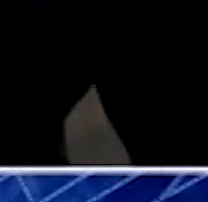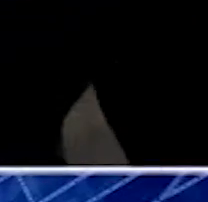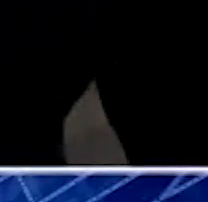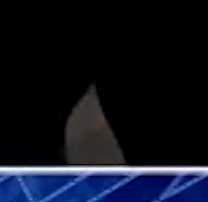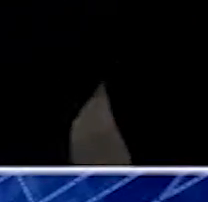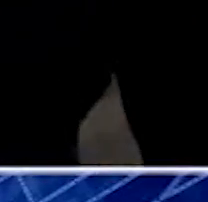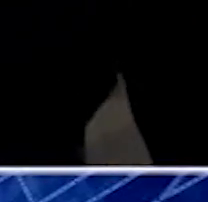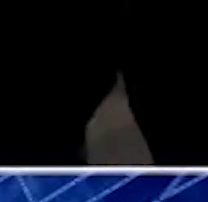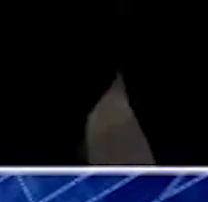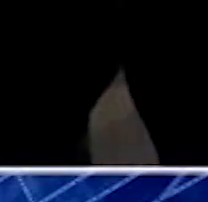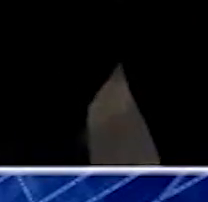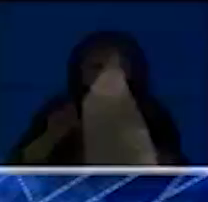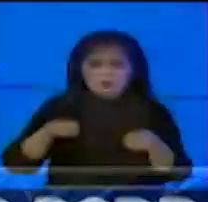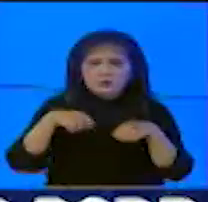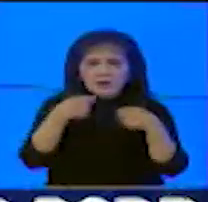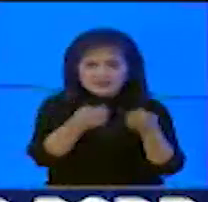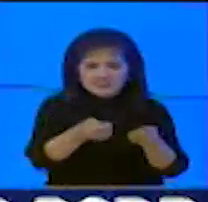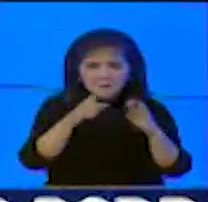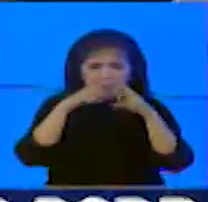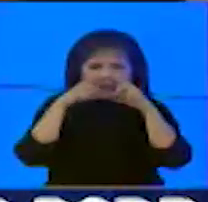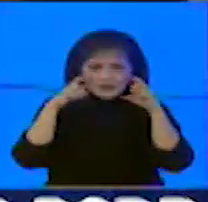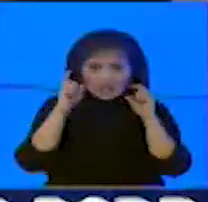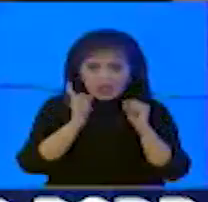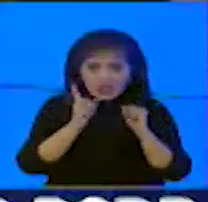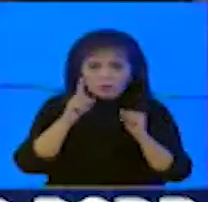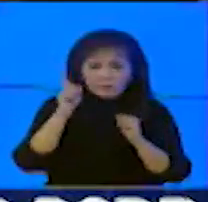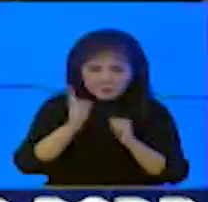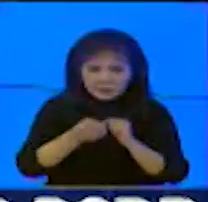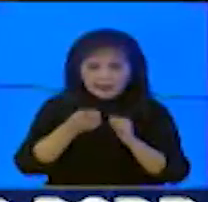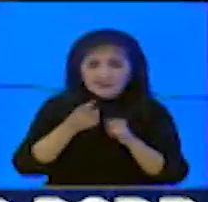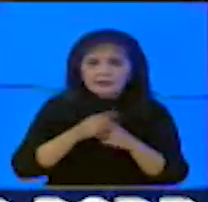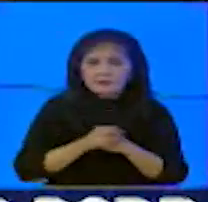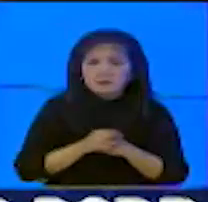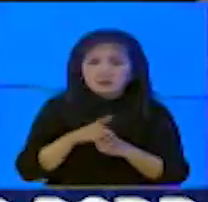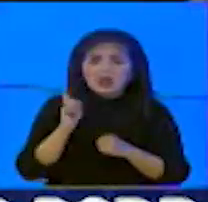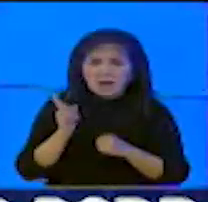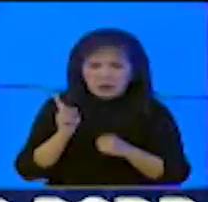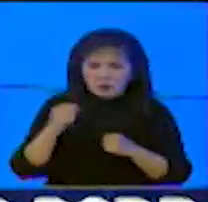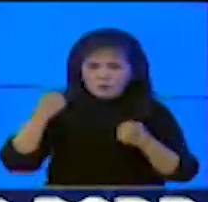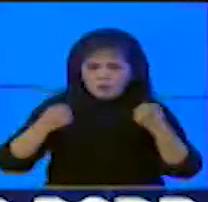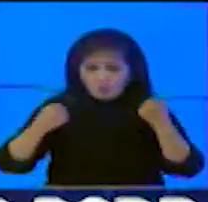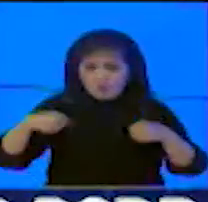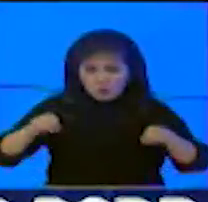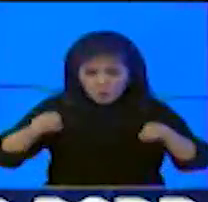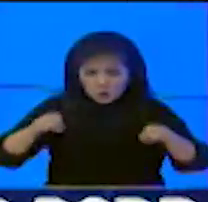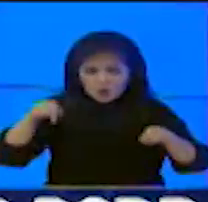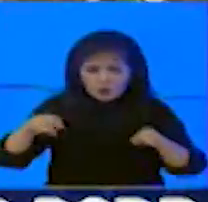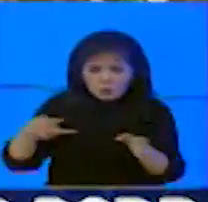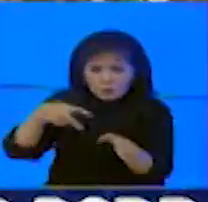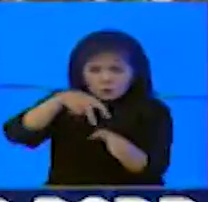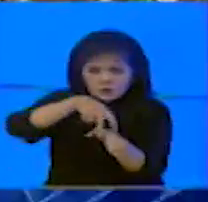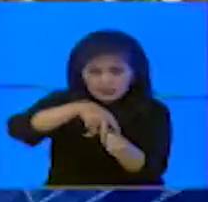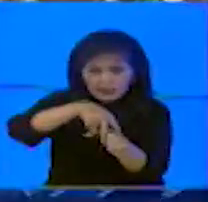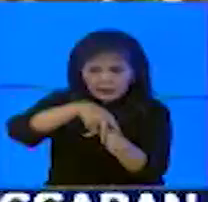memberikan masker jika persediaan masih ada. Begitu pula, jika kendaraan roda 2 ini masih membonceng penumpang, ini